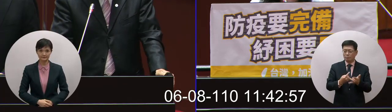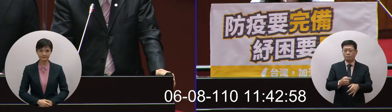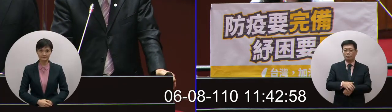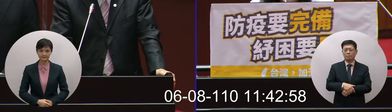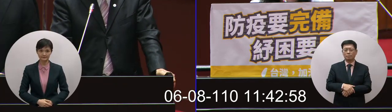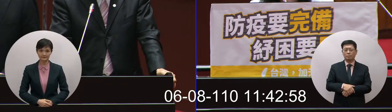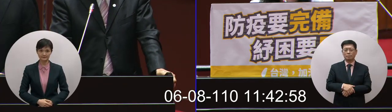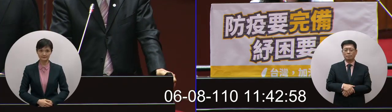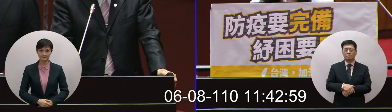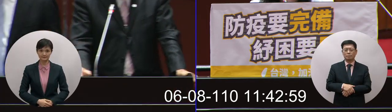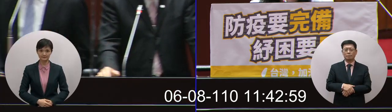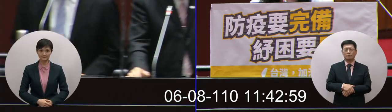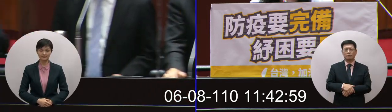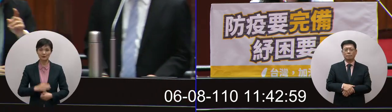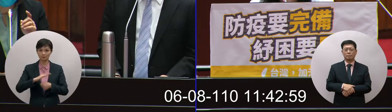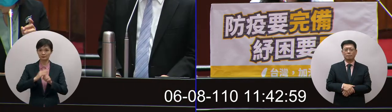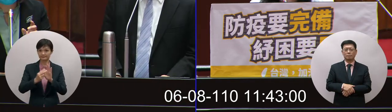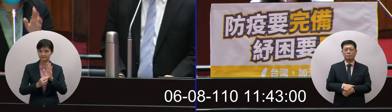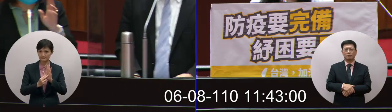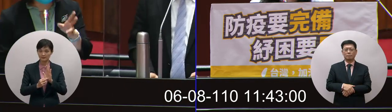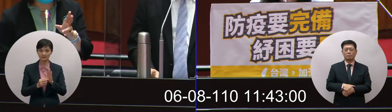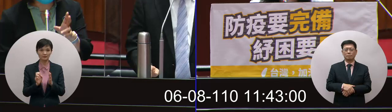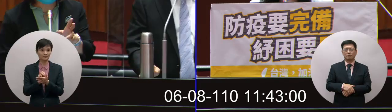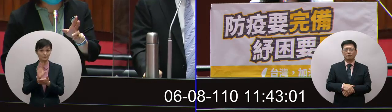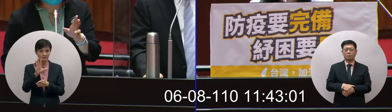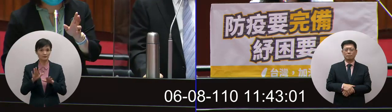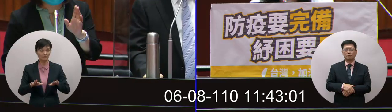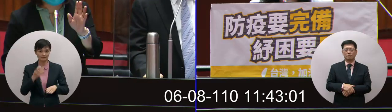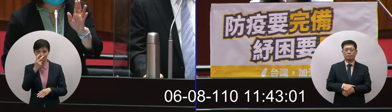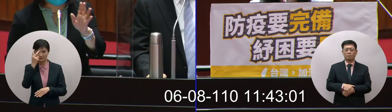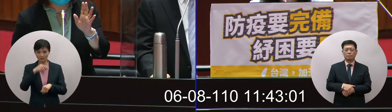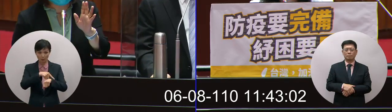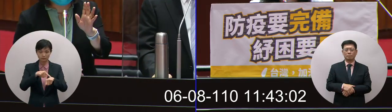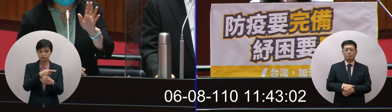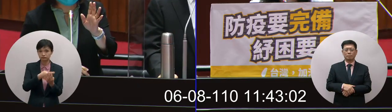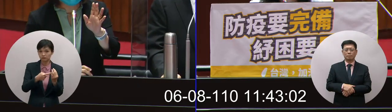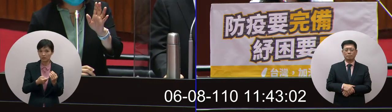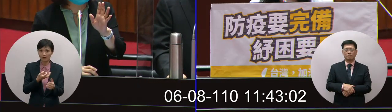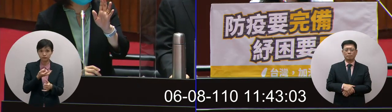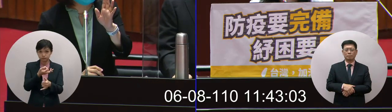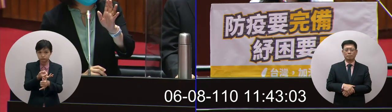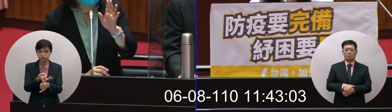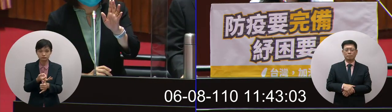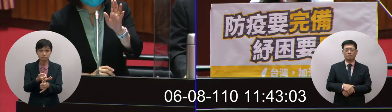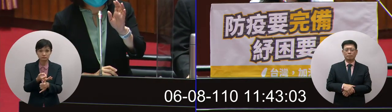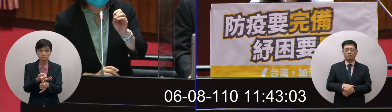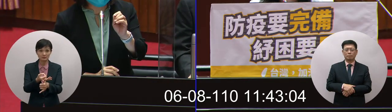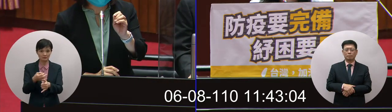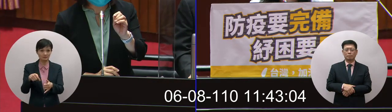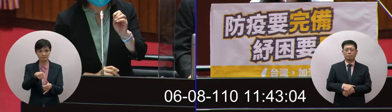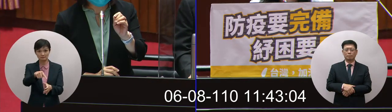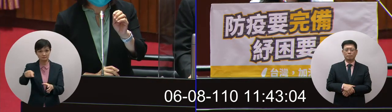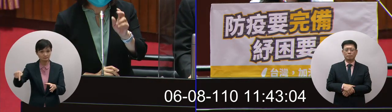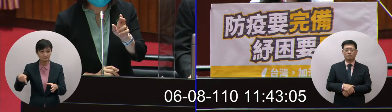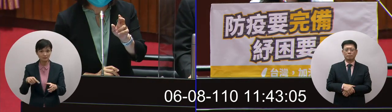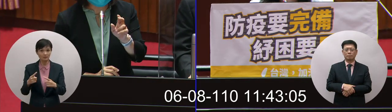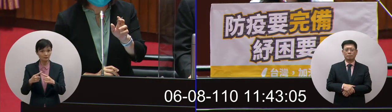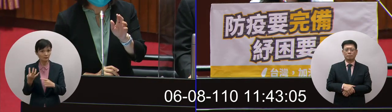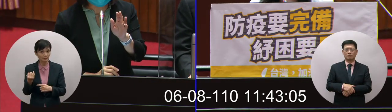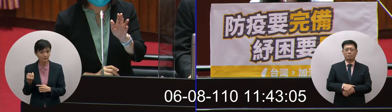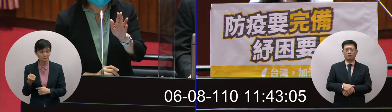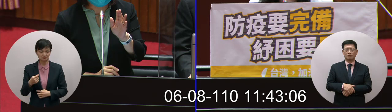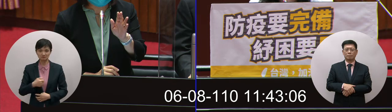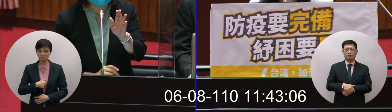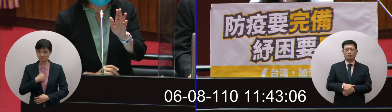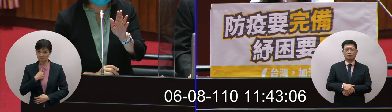下。 那个包括王委员，我们后来发现部分公司的就是用时薪终点来计算的人员，这部分的